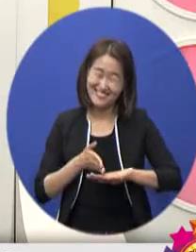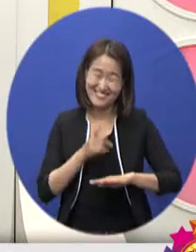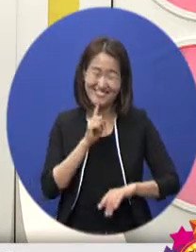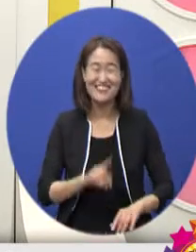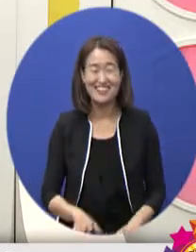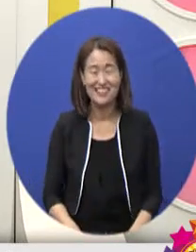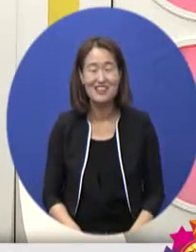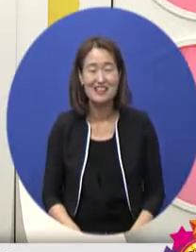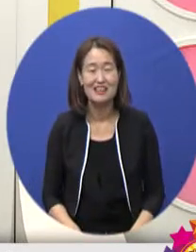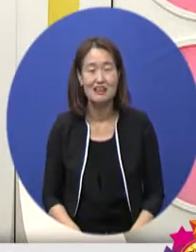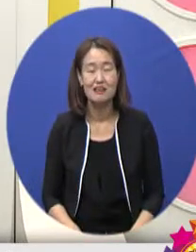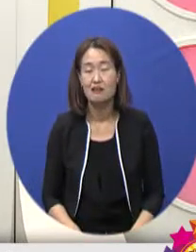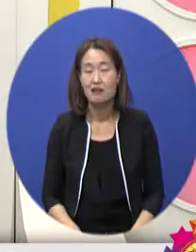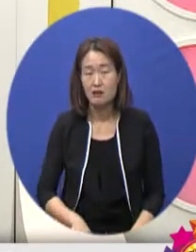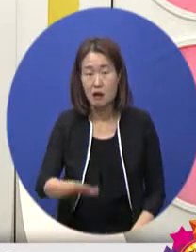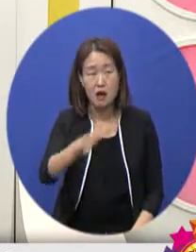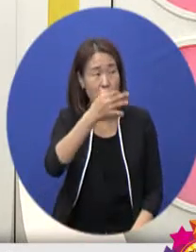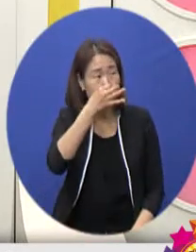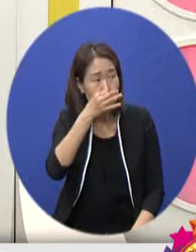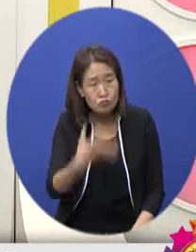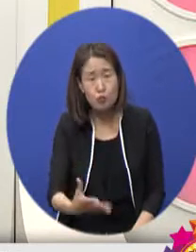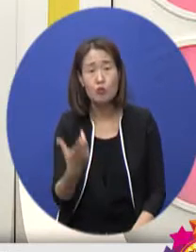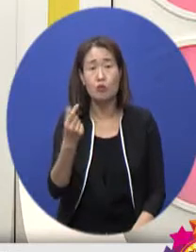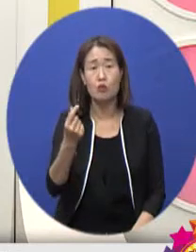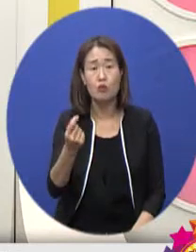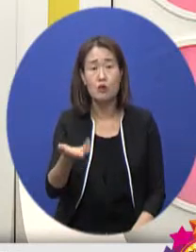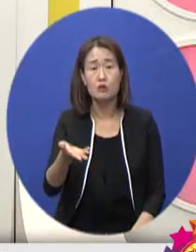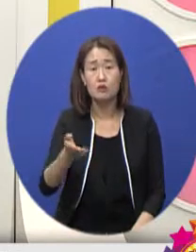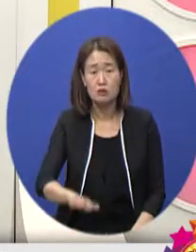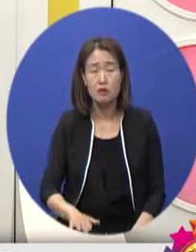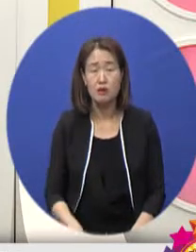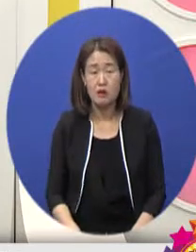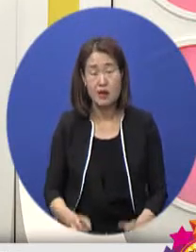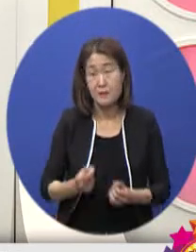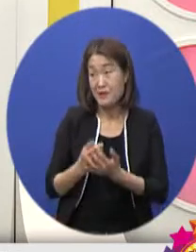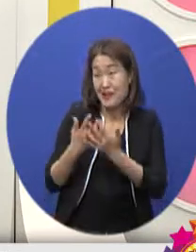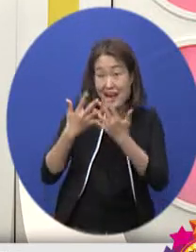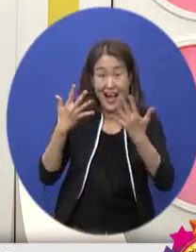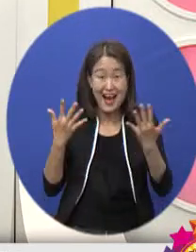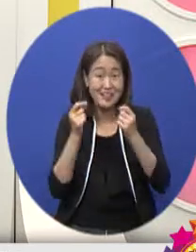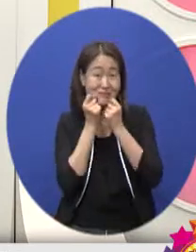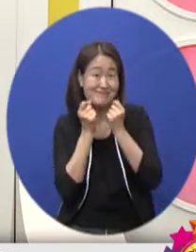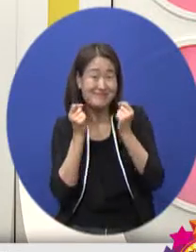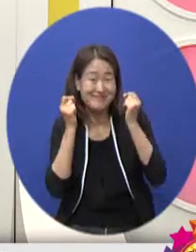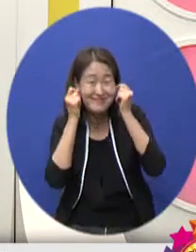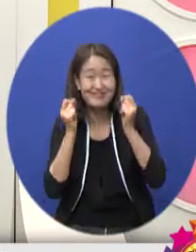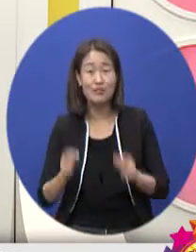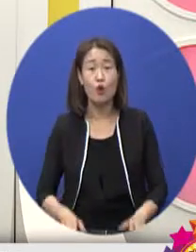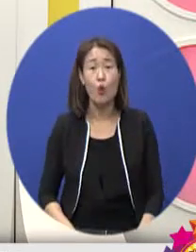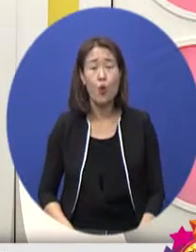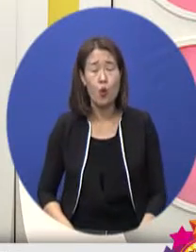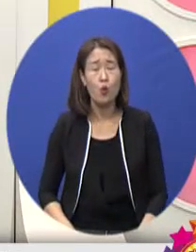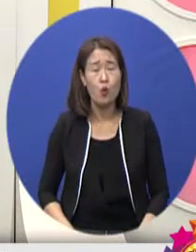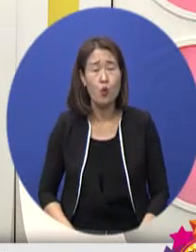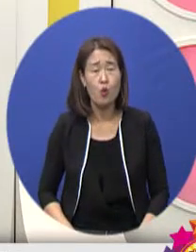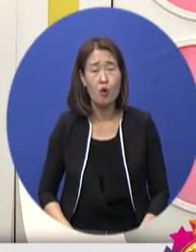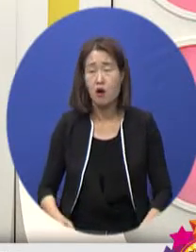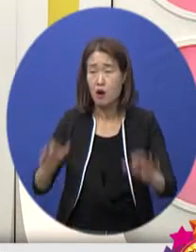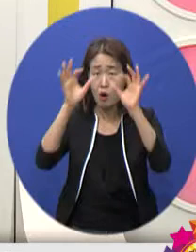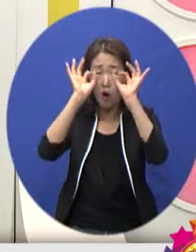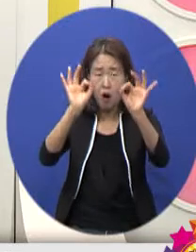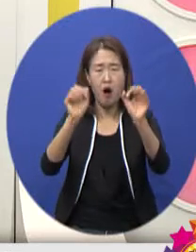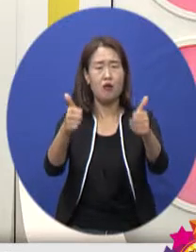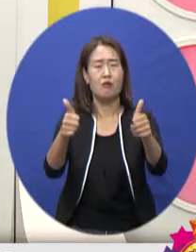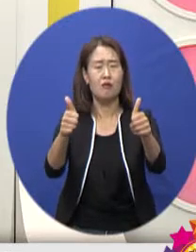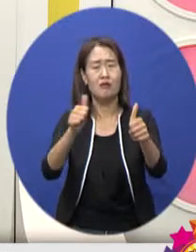감사합니다. 네. 아니 네. 근데 어머니 힘드실 텐데도 이렇게 막 밝고 네. 웃으시고 막 그러니까 보기가 너무